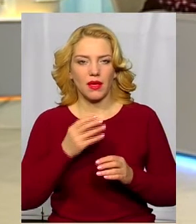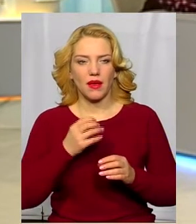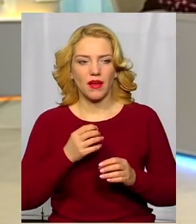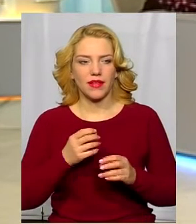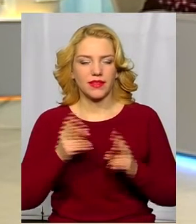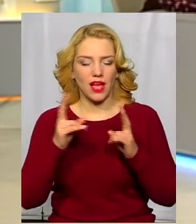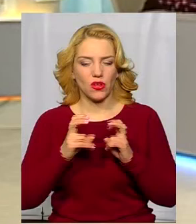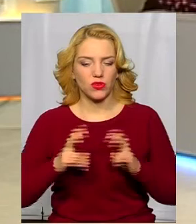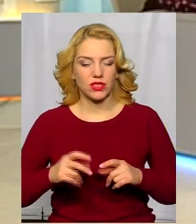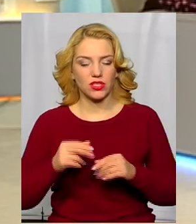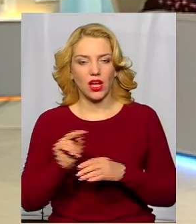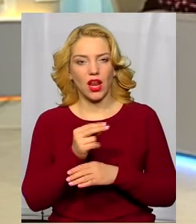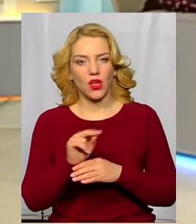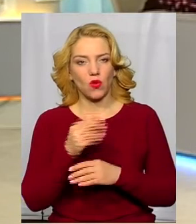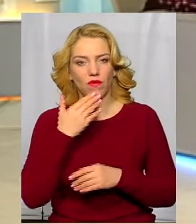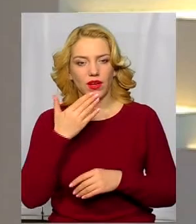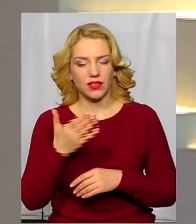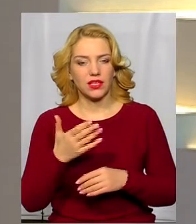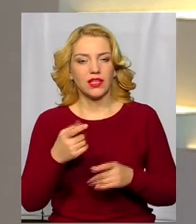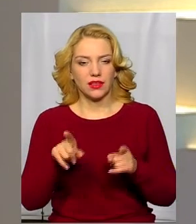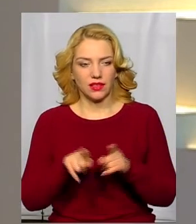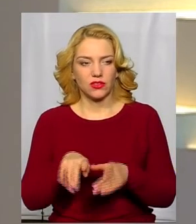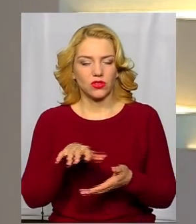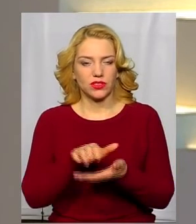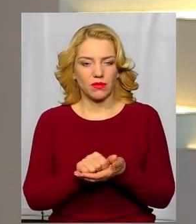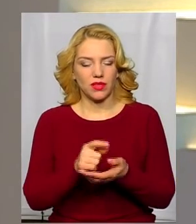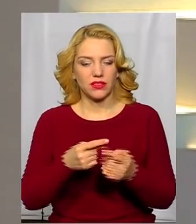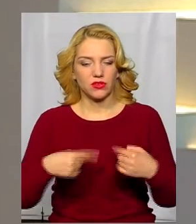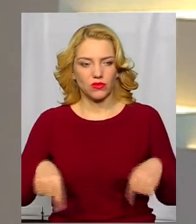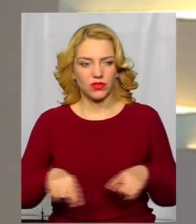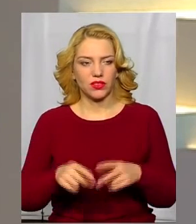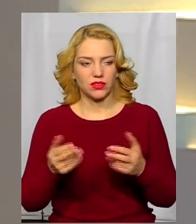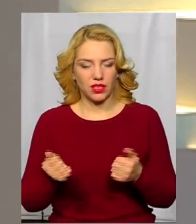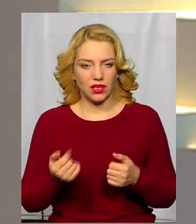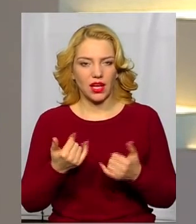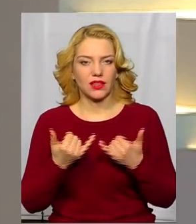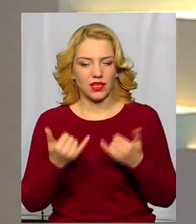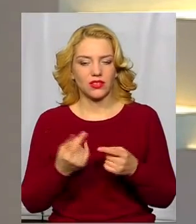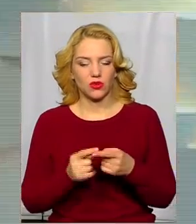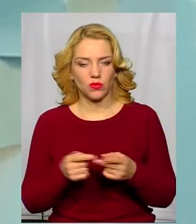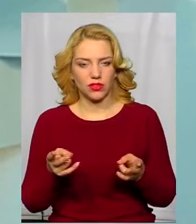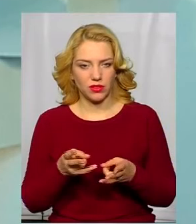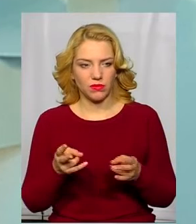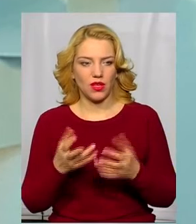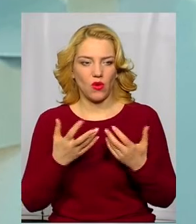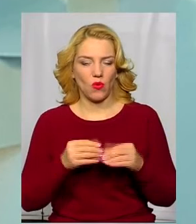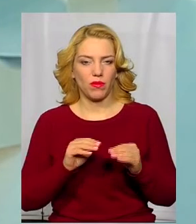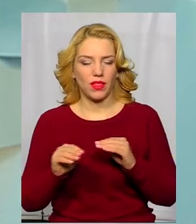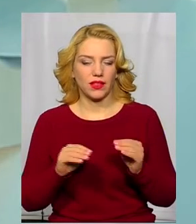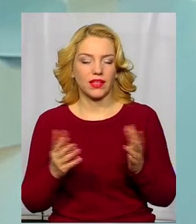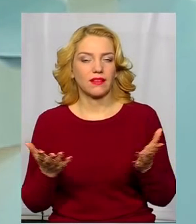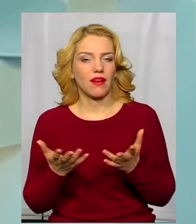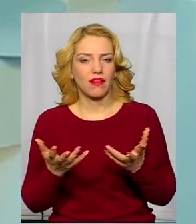діагностичне. А лікуванням також займаєтеся ж у відділенні, так? Так, для цього потрібне обладнання? Так, як з тим